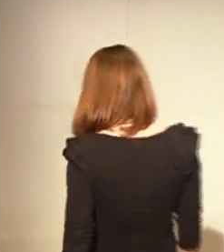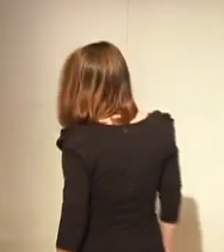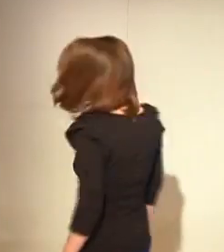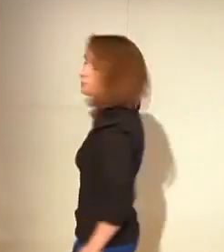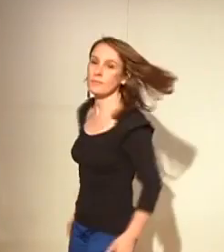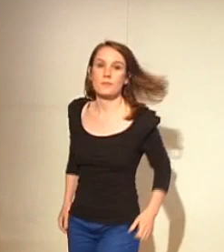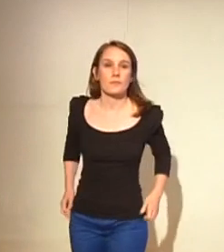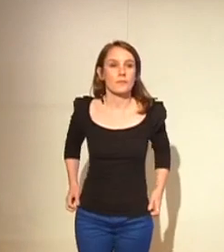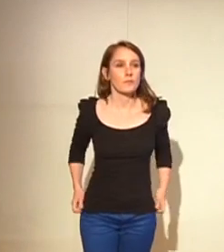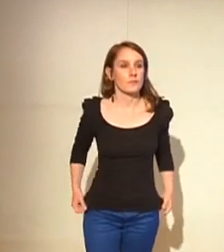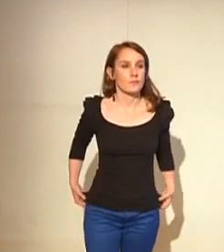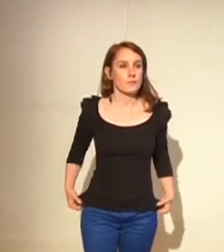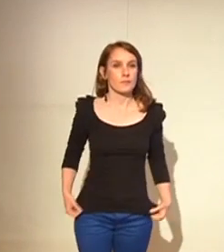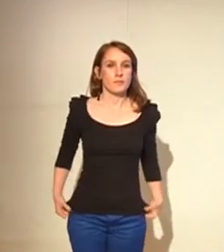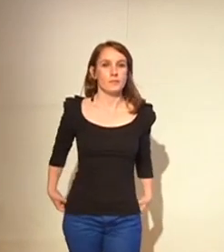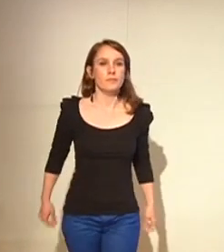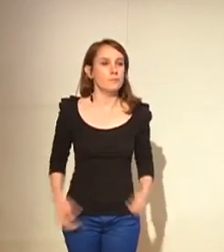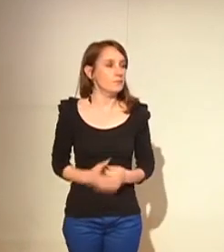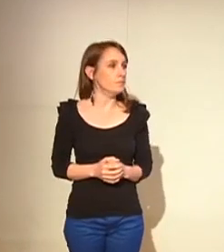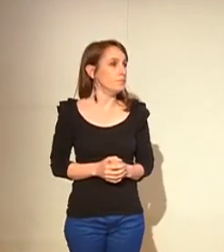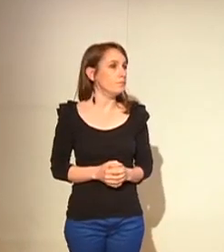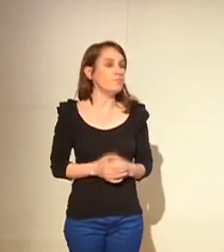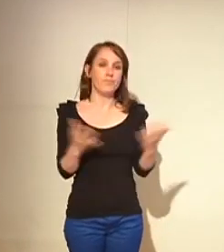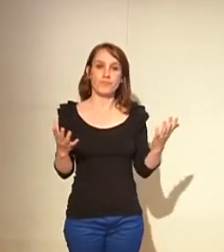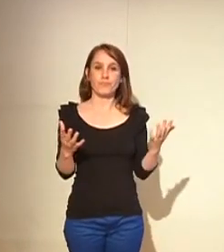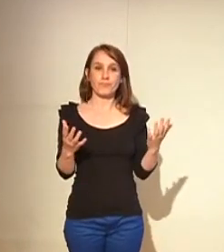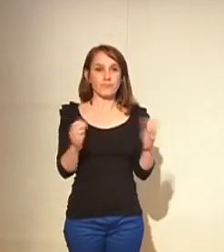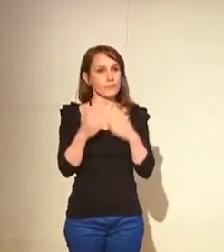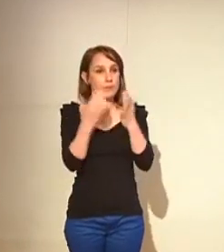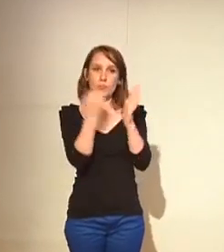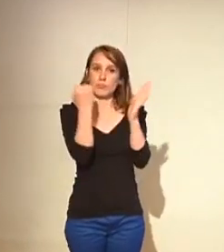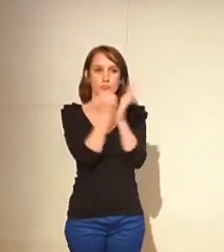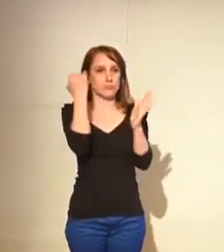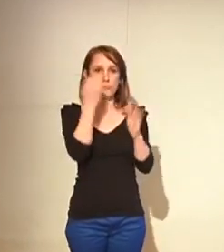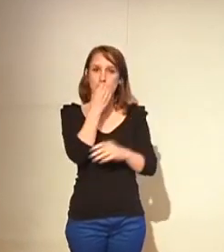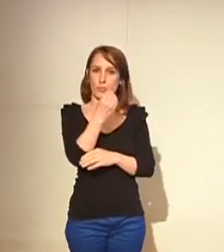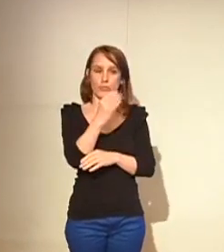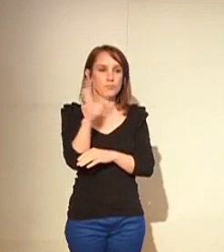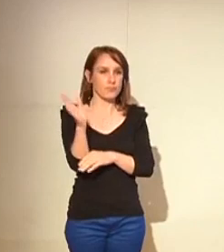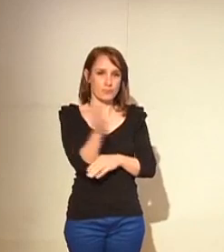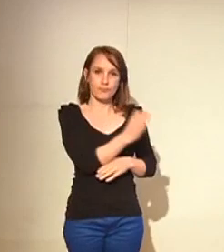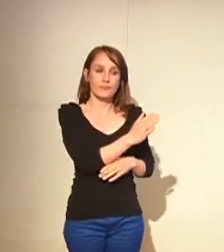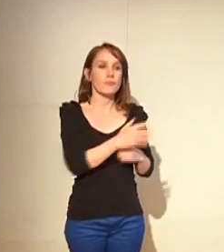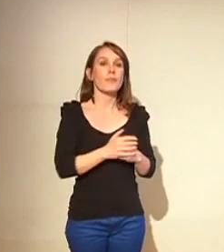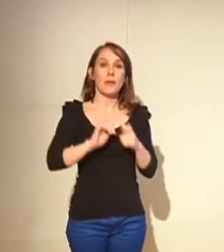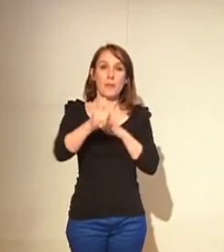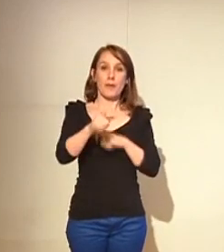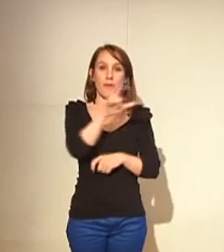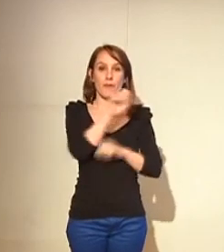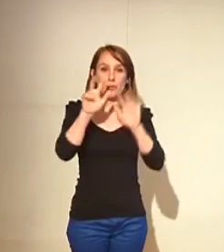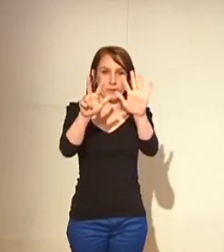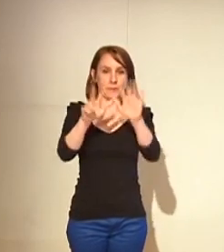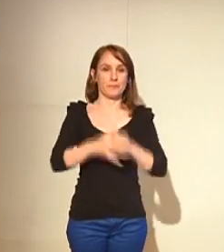merci nous arrivons à donc cette délibération est adoptée il n'y a rien d'autre donc elle est adoptée tel qu' la